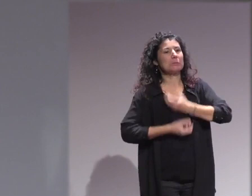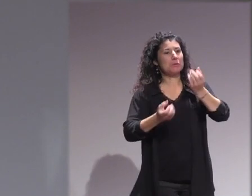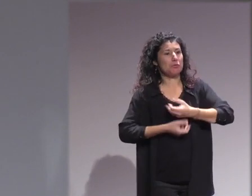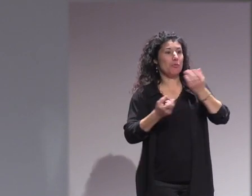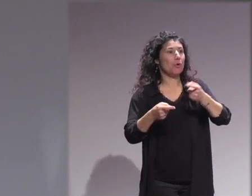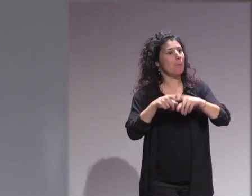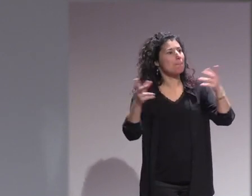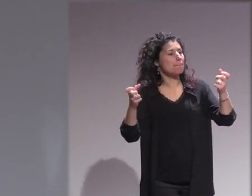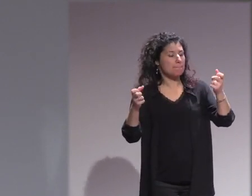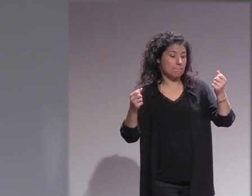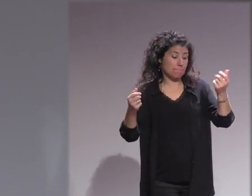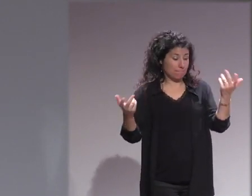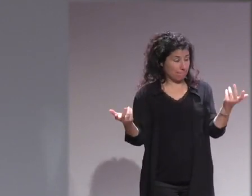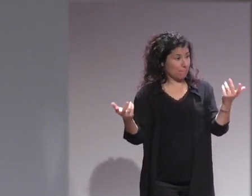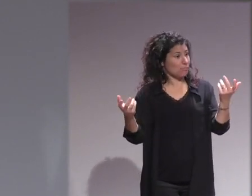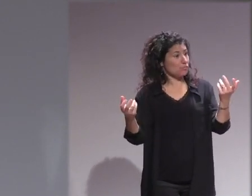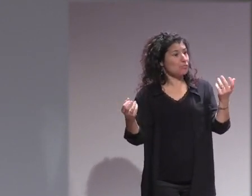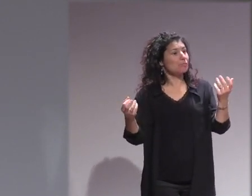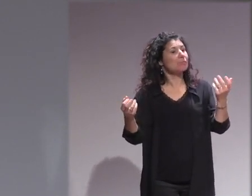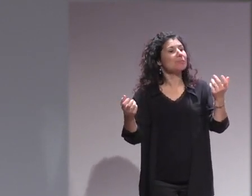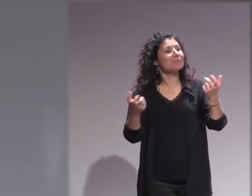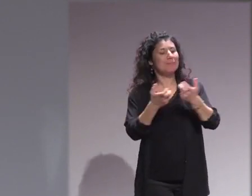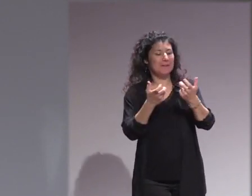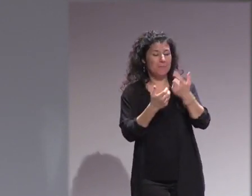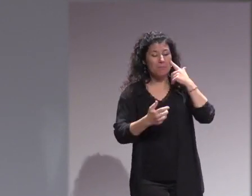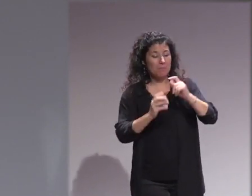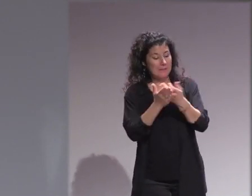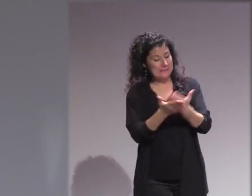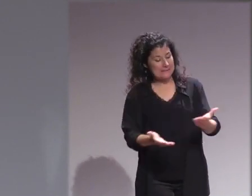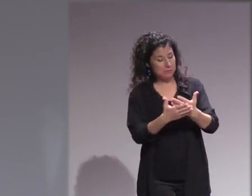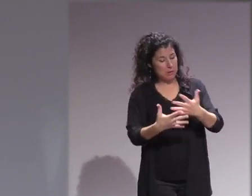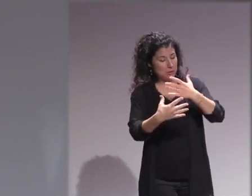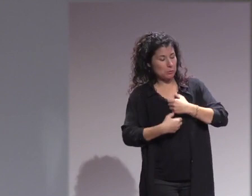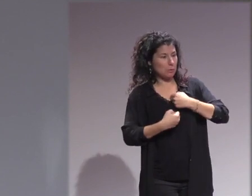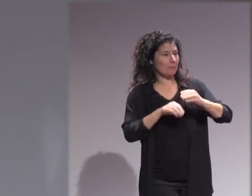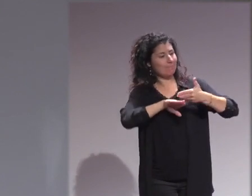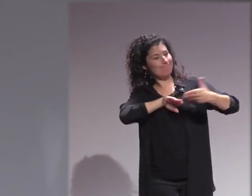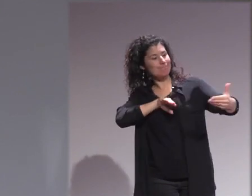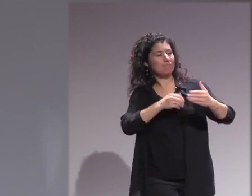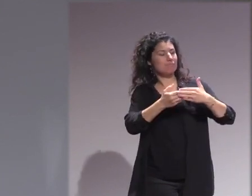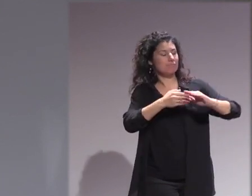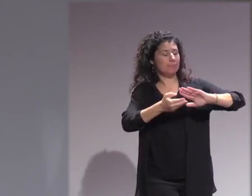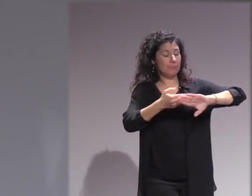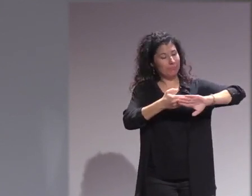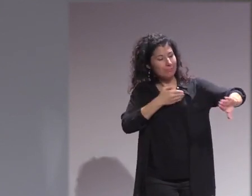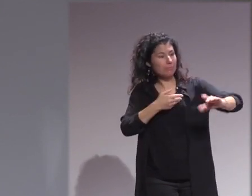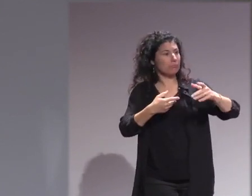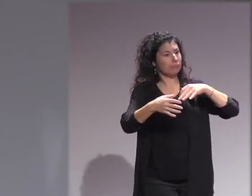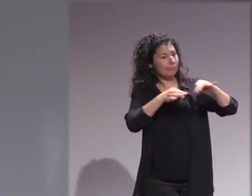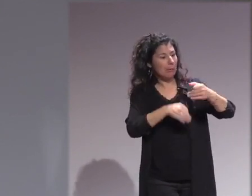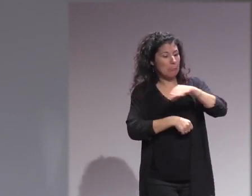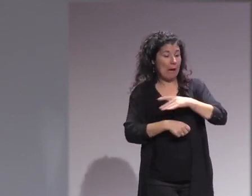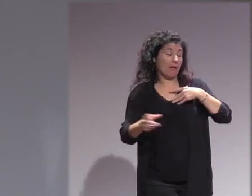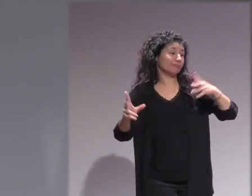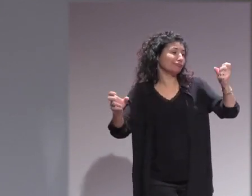autre cause possible de rupture d'adoption, ou en tout cas de prise de distance par les personnes adoptées, qui sont les violences. Un